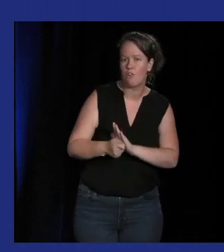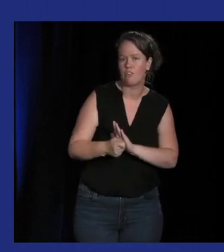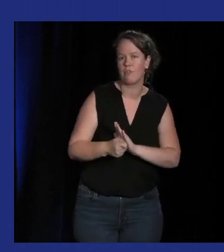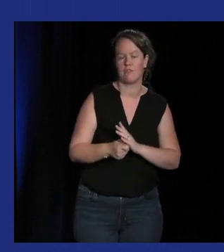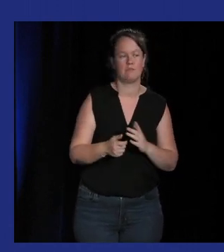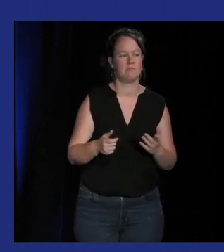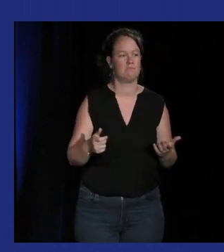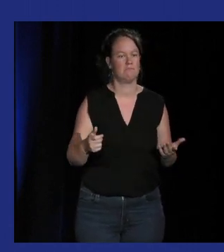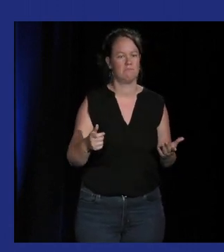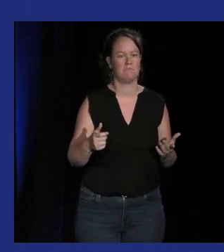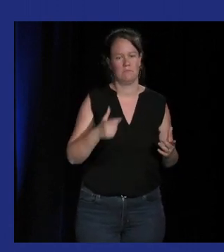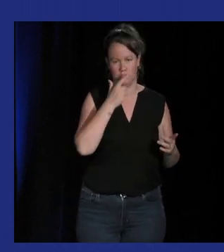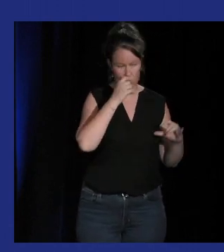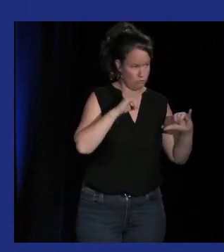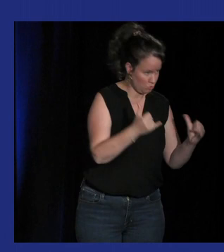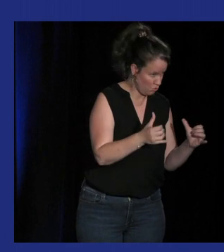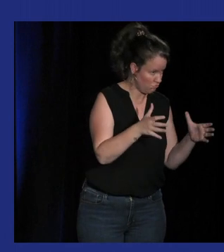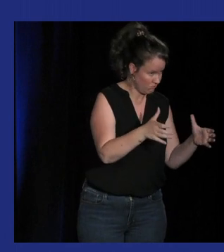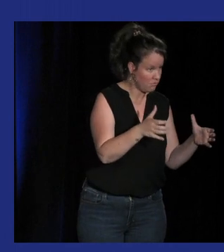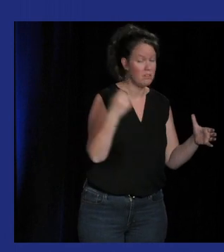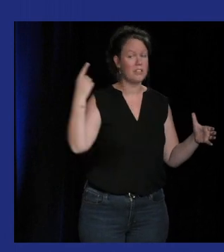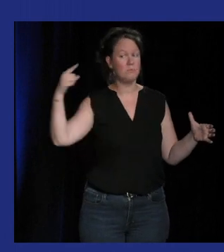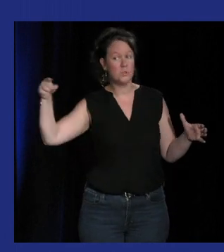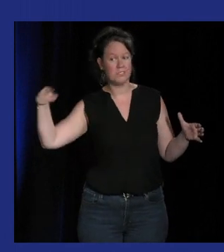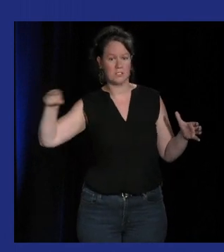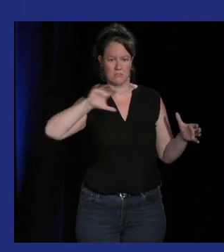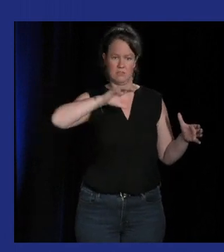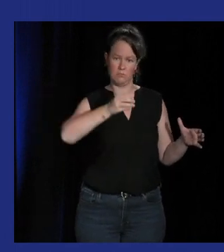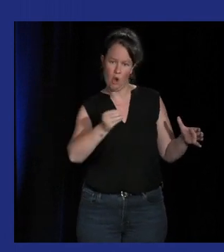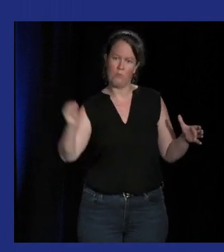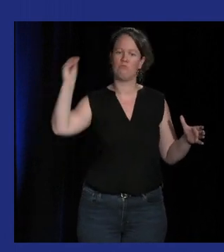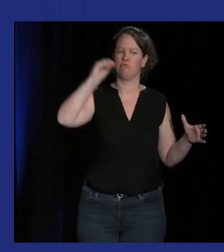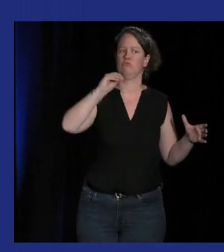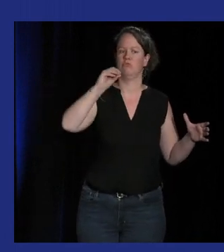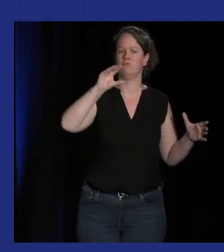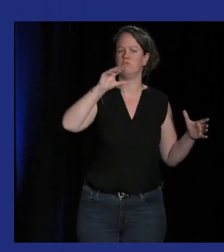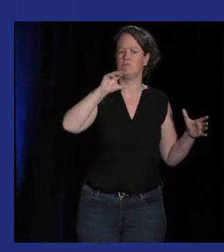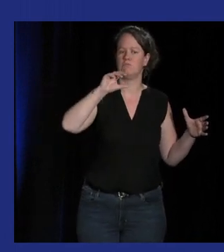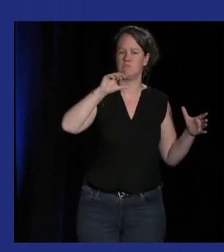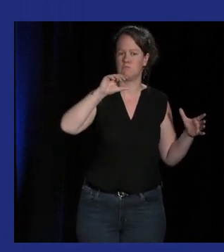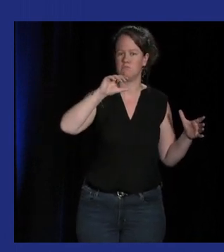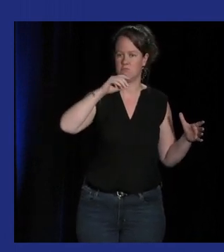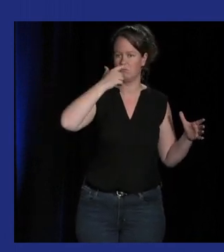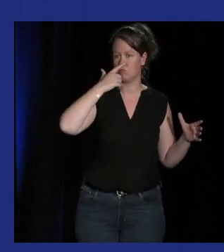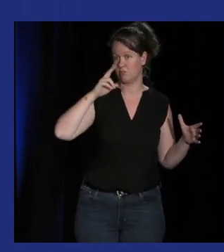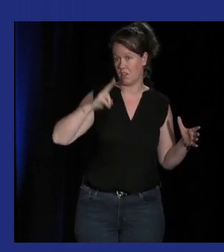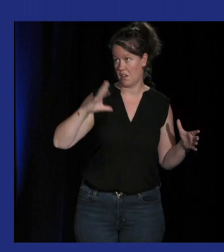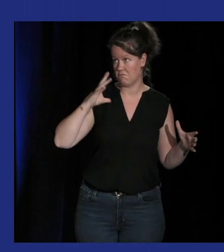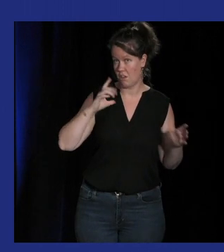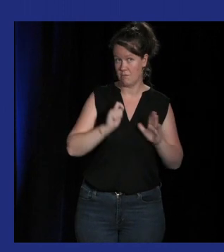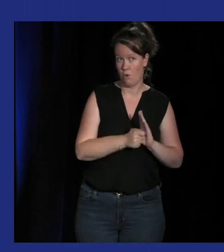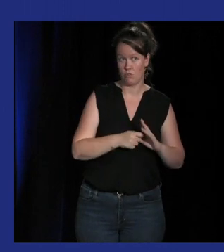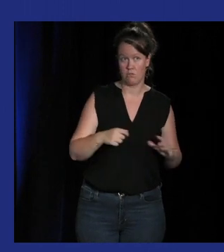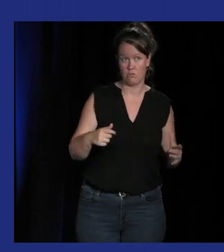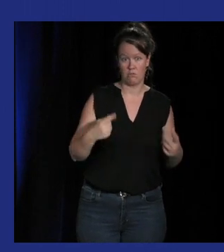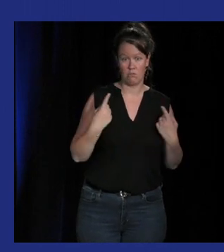presque un peu à part qui était en plus déjà il y avait la majorité des jeux ne faisaient pas de musique dynamique c'était juste typiquement